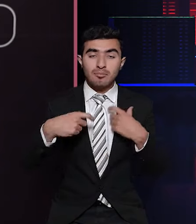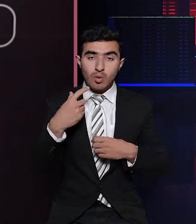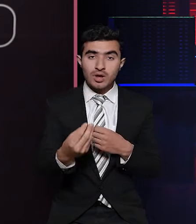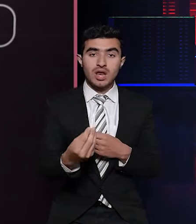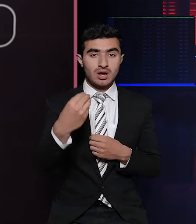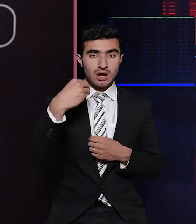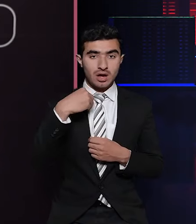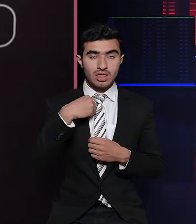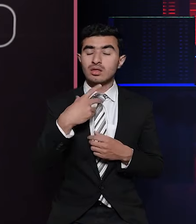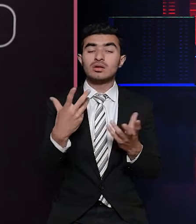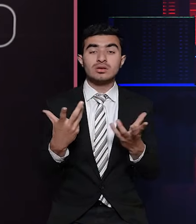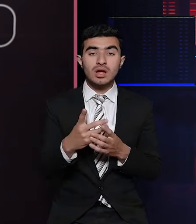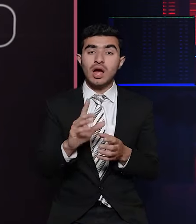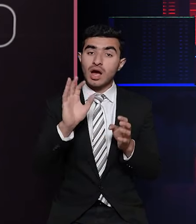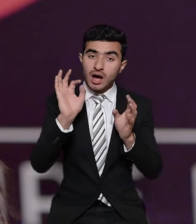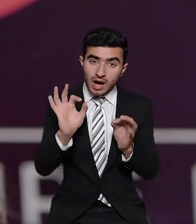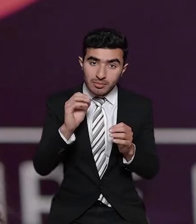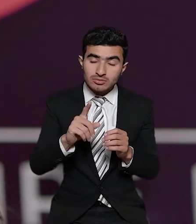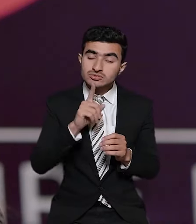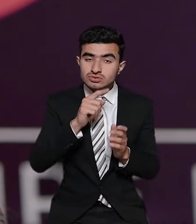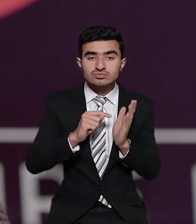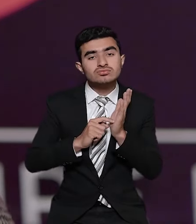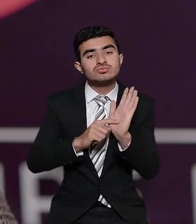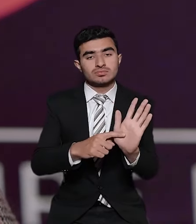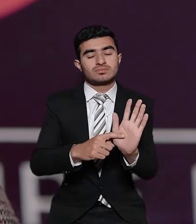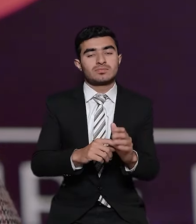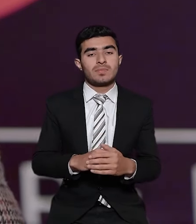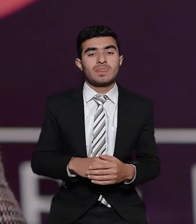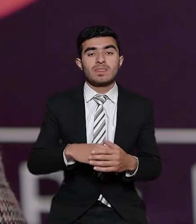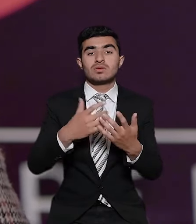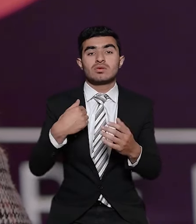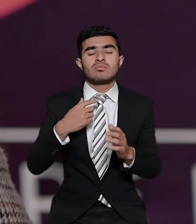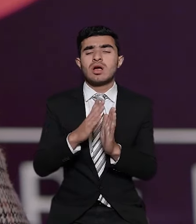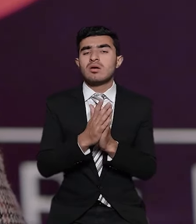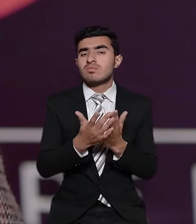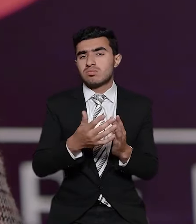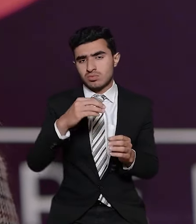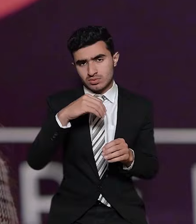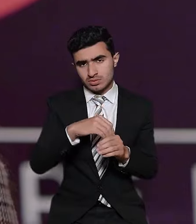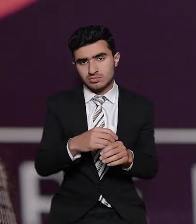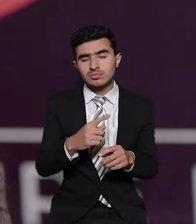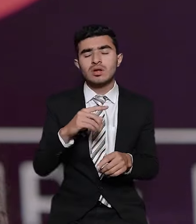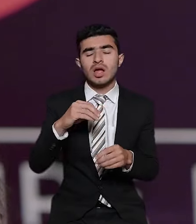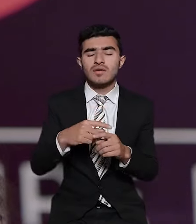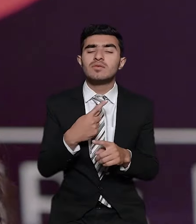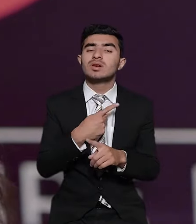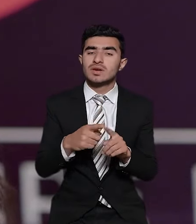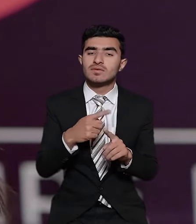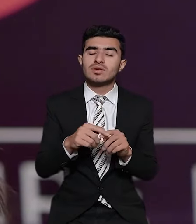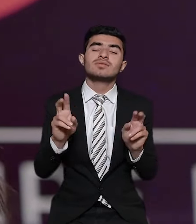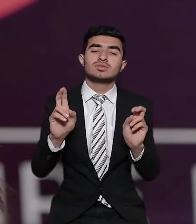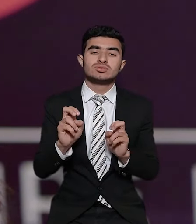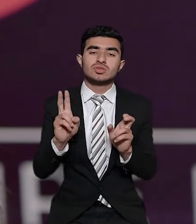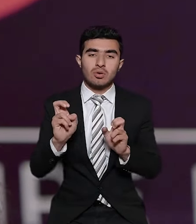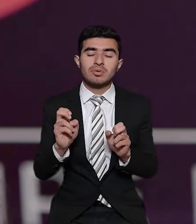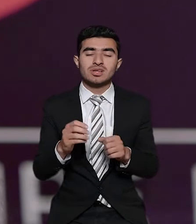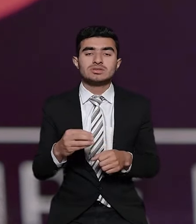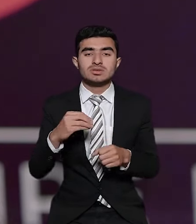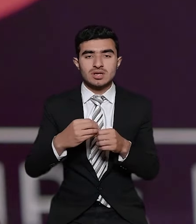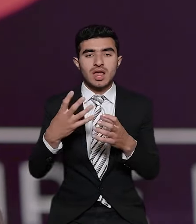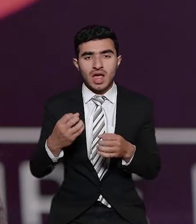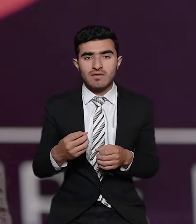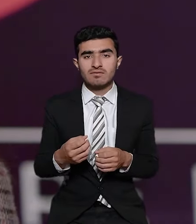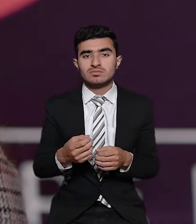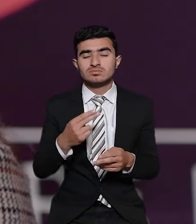آل دیٹس گوئنگ ٹو شو اپون یو. مائی بک ٹچز آن ڈائیورس ٹاپکس، جس کے اندر ایک چیپٹر ہے وچ از کالڈ